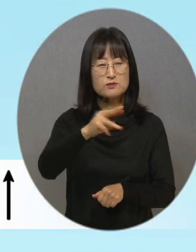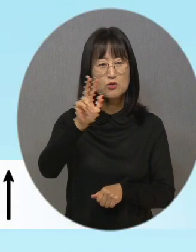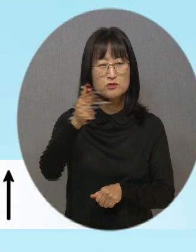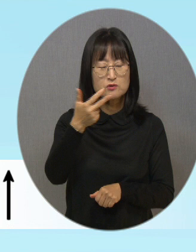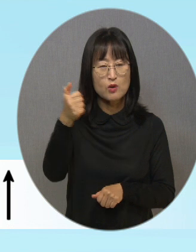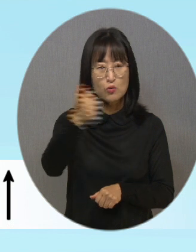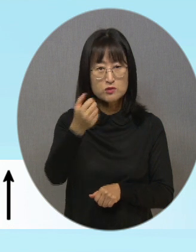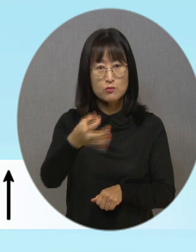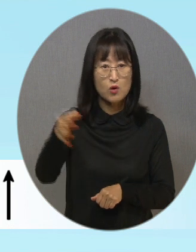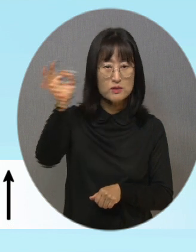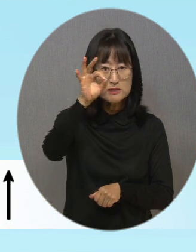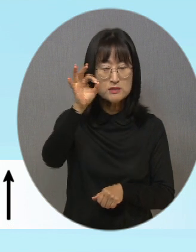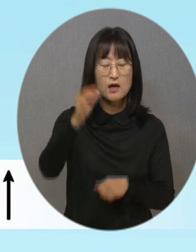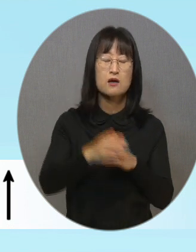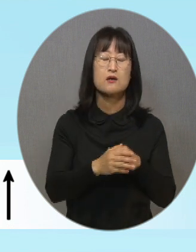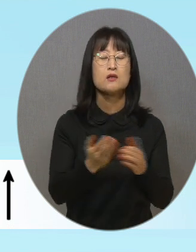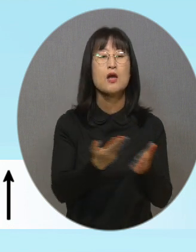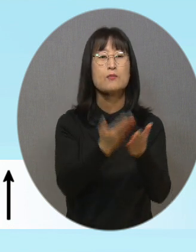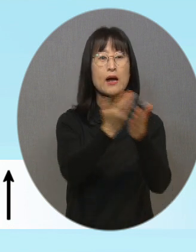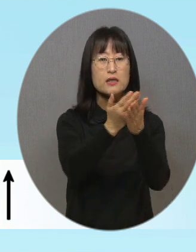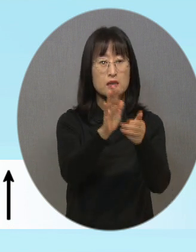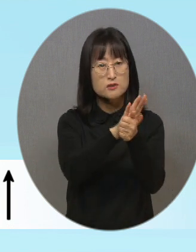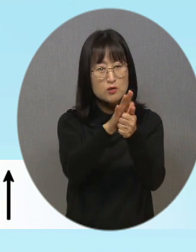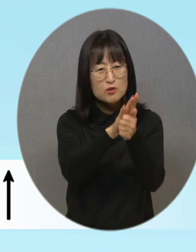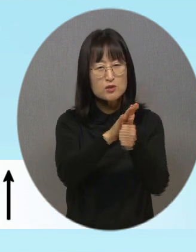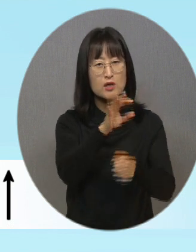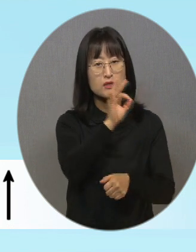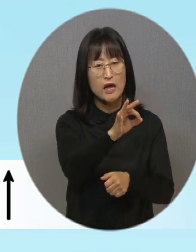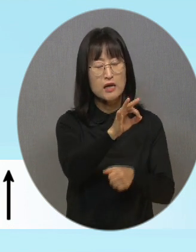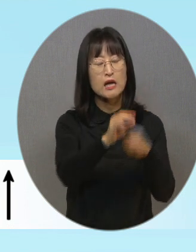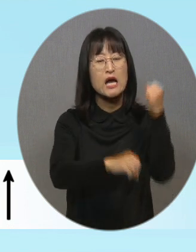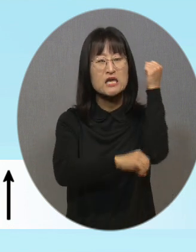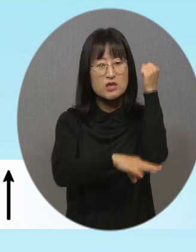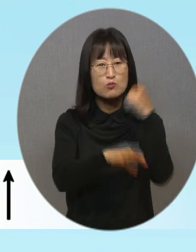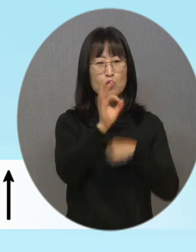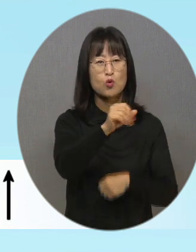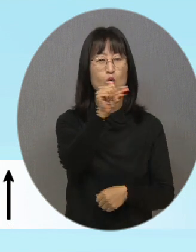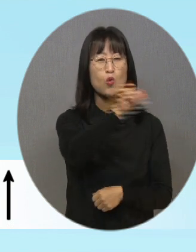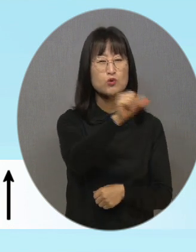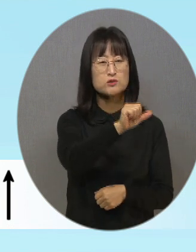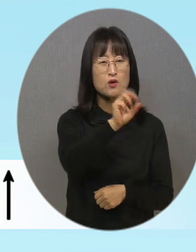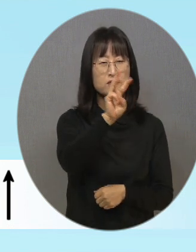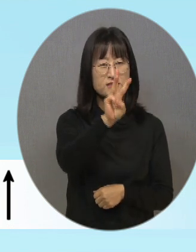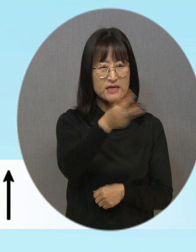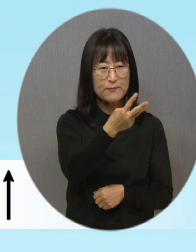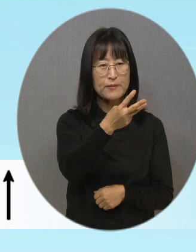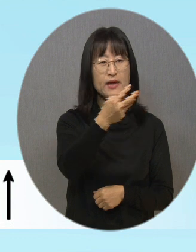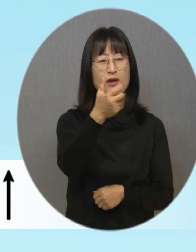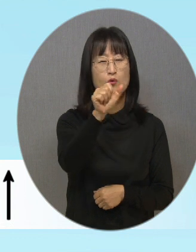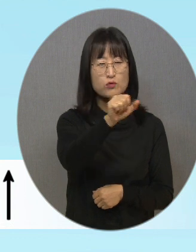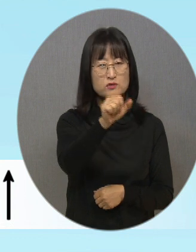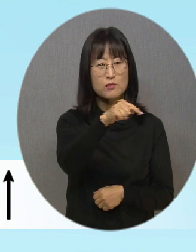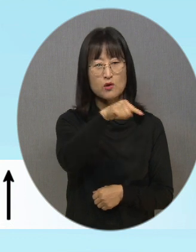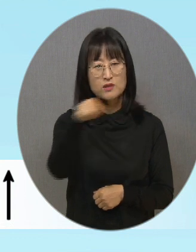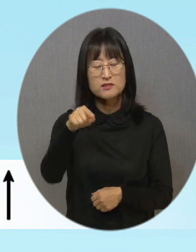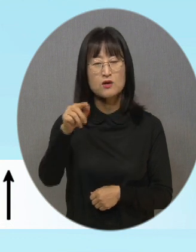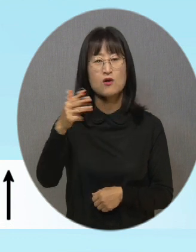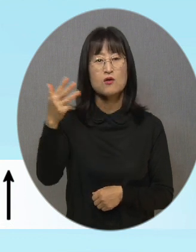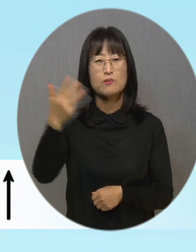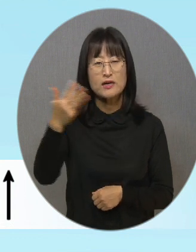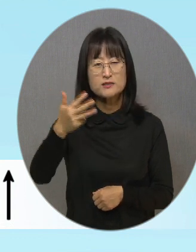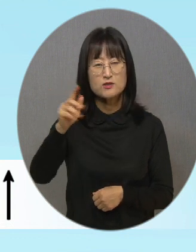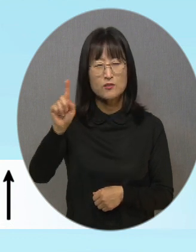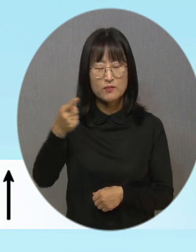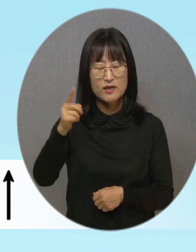직후 발달재활서비스 제공 영역의 단가가 최소 5,380원에서 최대 8,170원까지